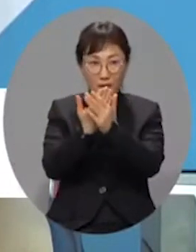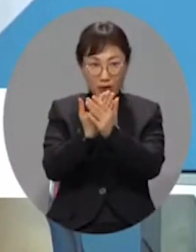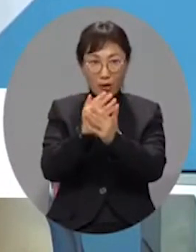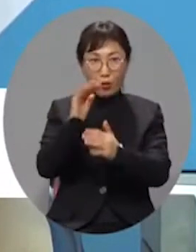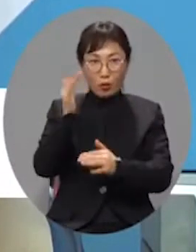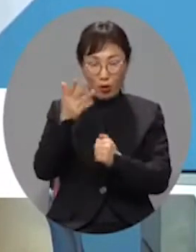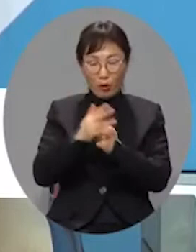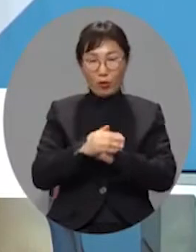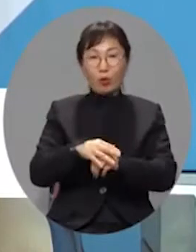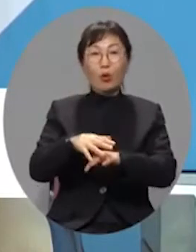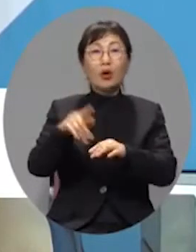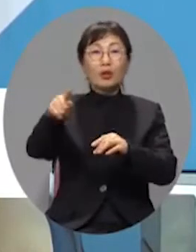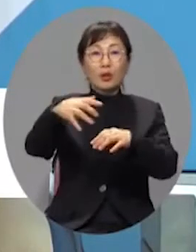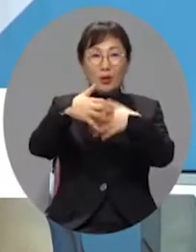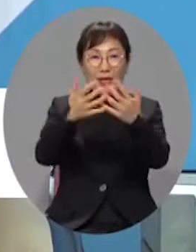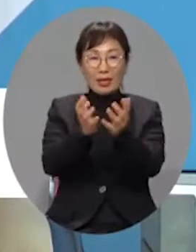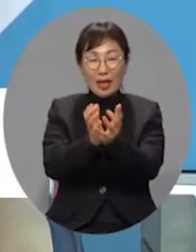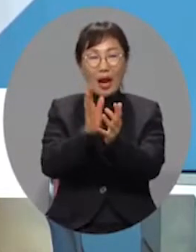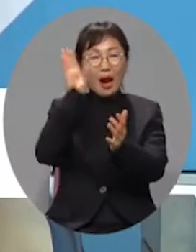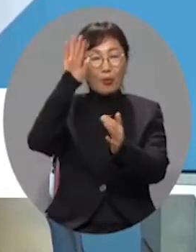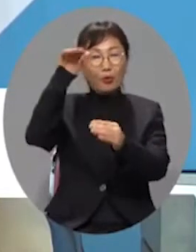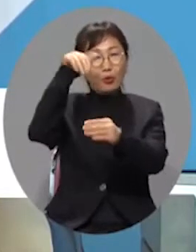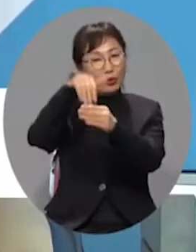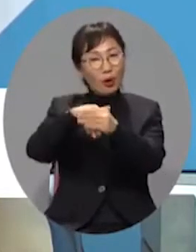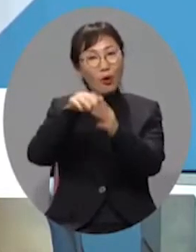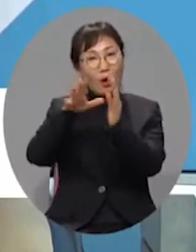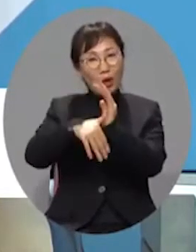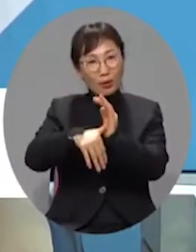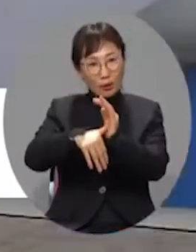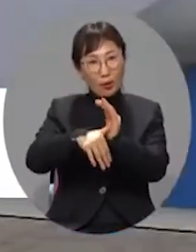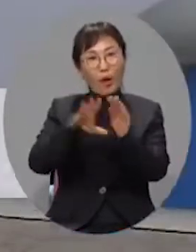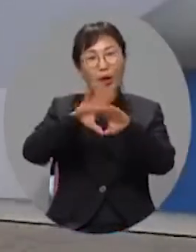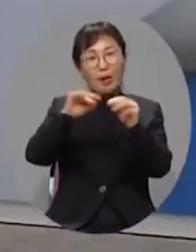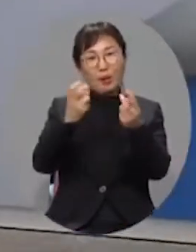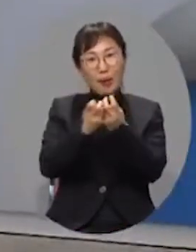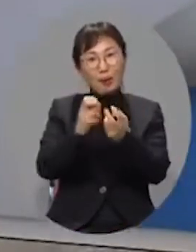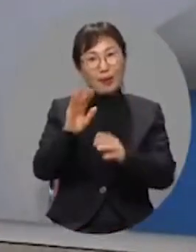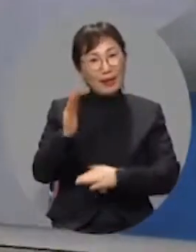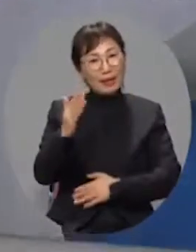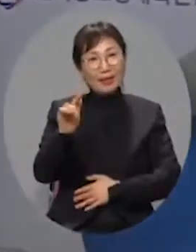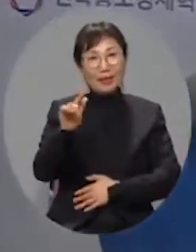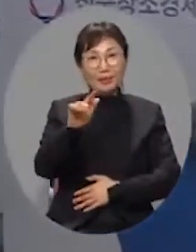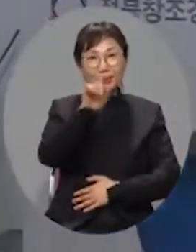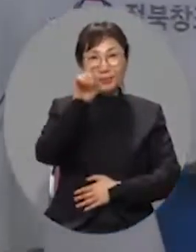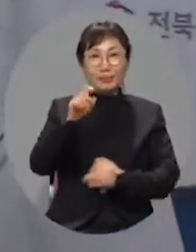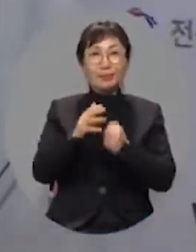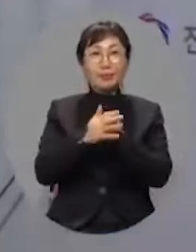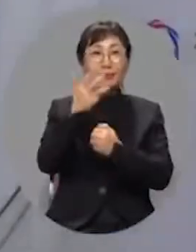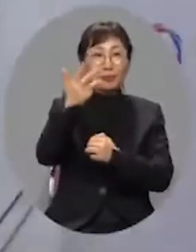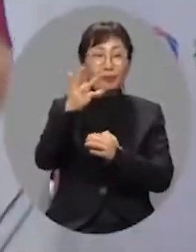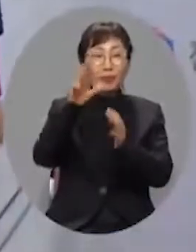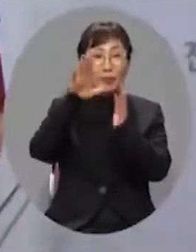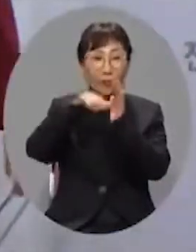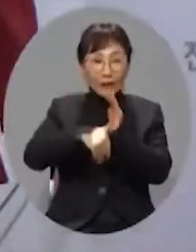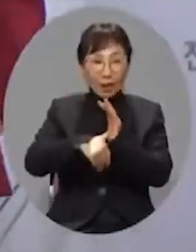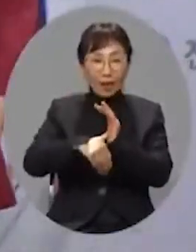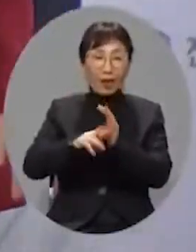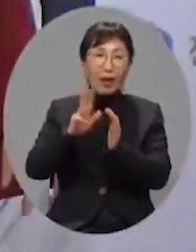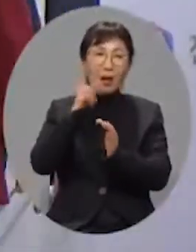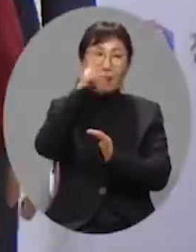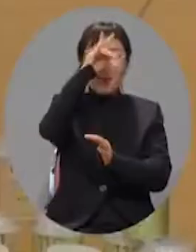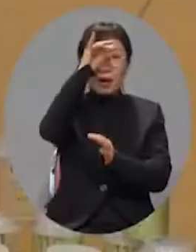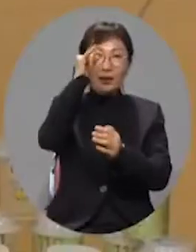당의 앞으로 대선에도 대책이 되지 않겠나. 지난 18대 대선 박근혜 후보의